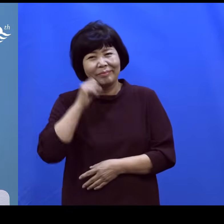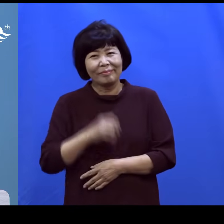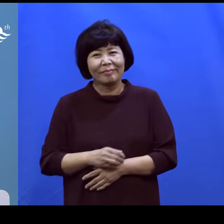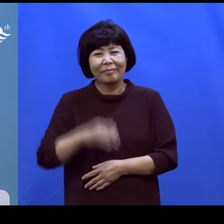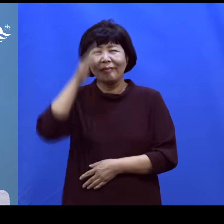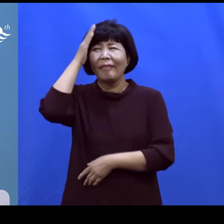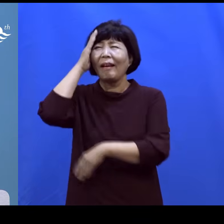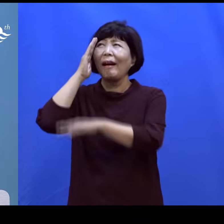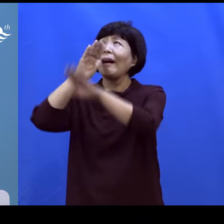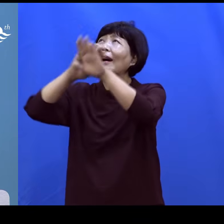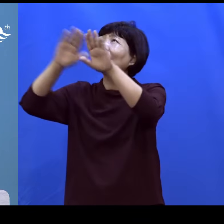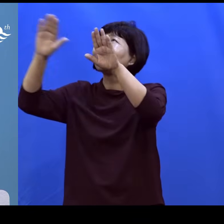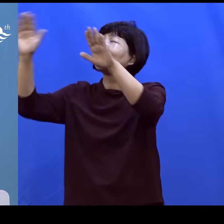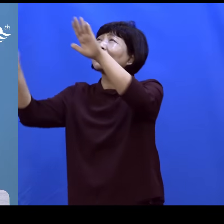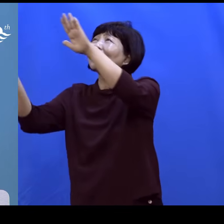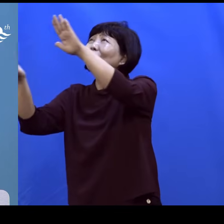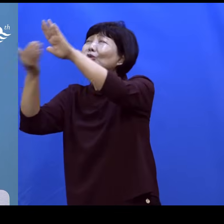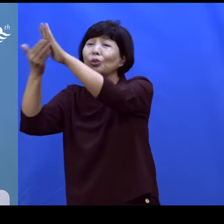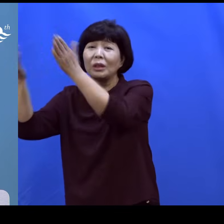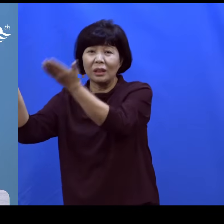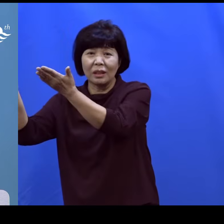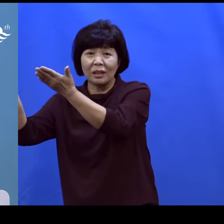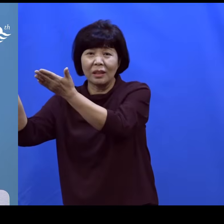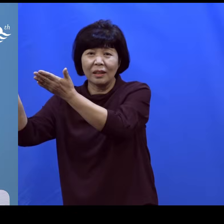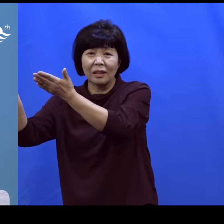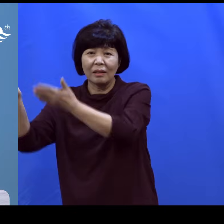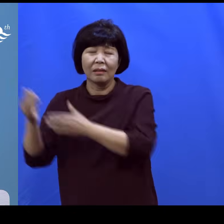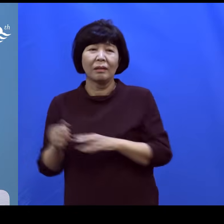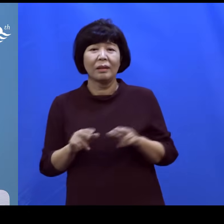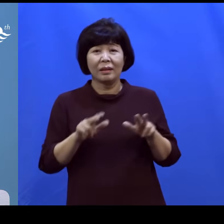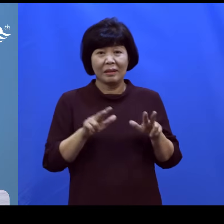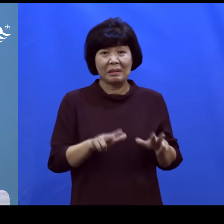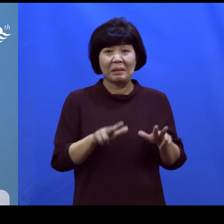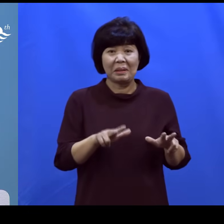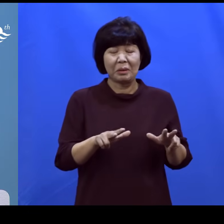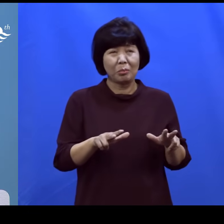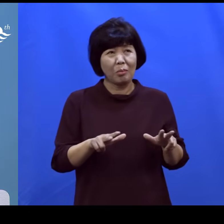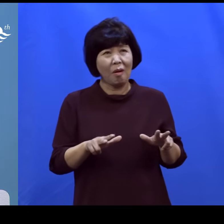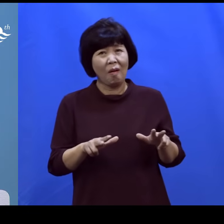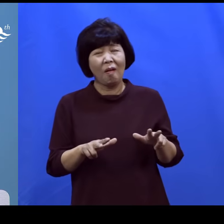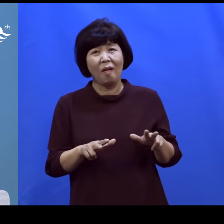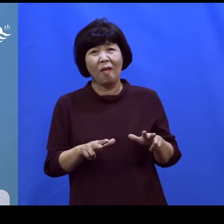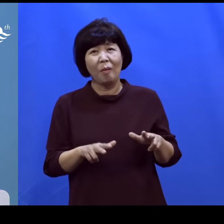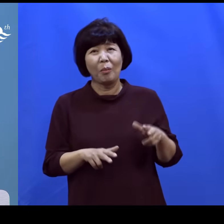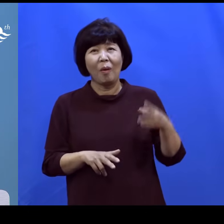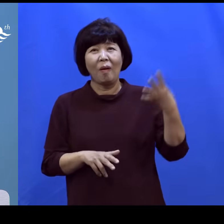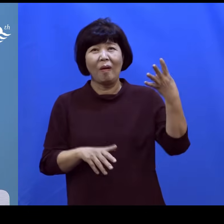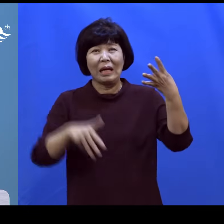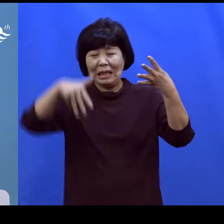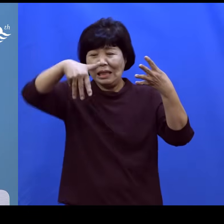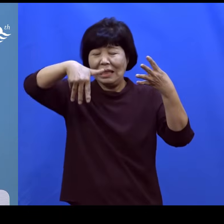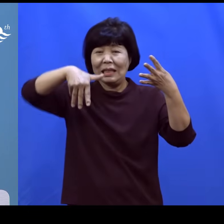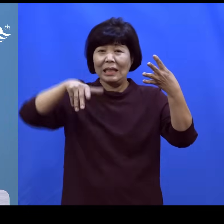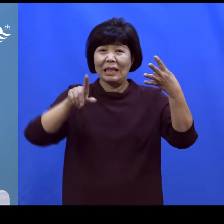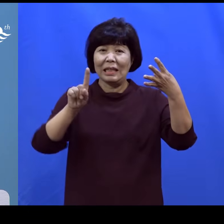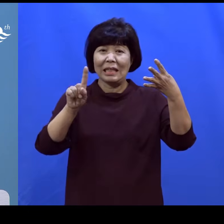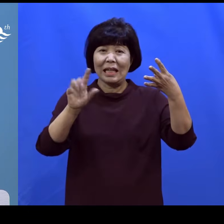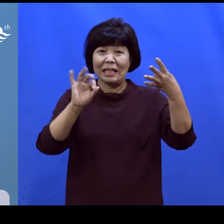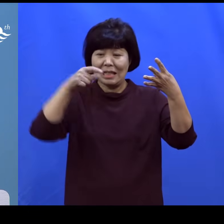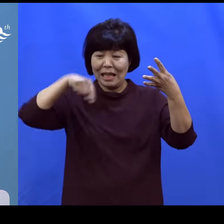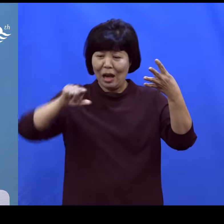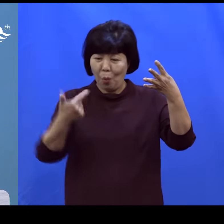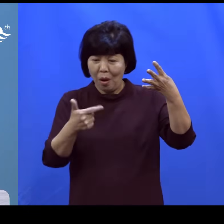천상의 세계에서 일어나는, 오늘날 뭐 4차원, 5차원 얘기하는데 요즘은 12차원도 얘기하는데 차원을 완전